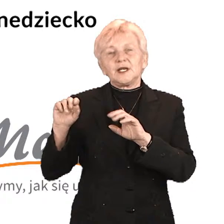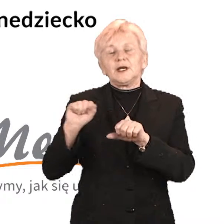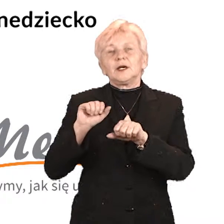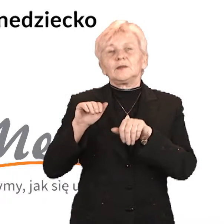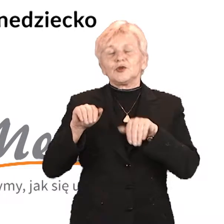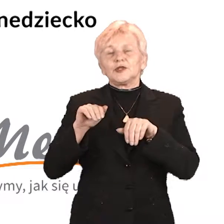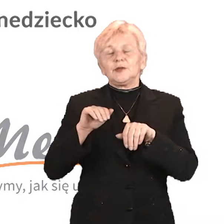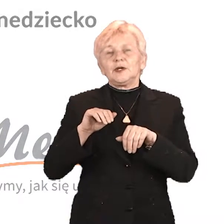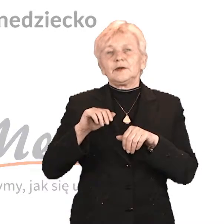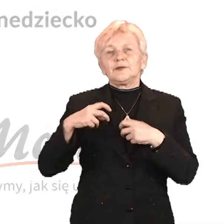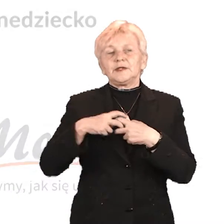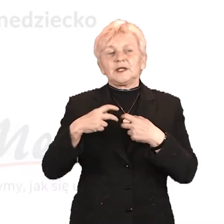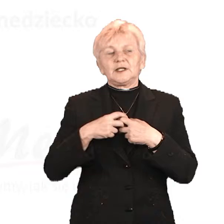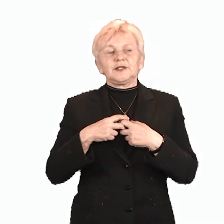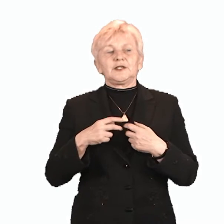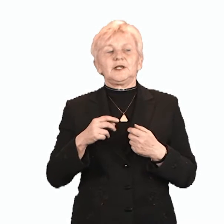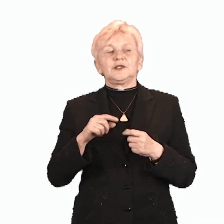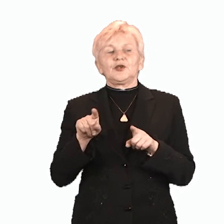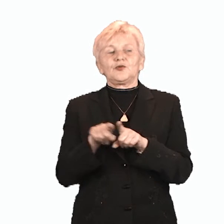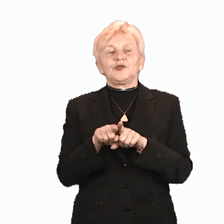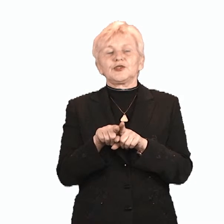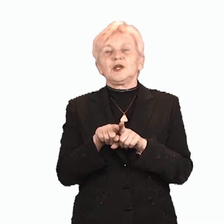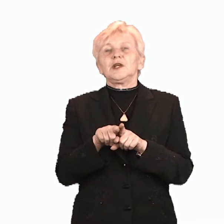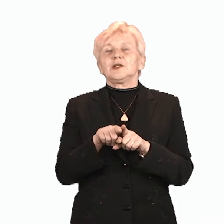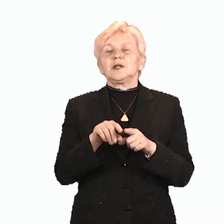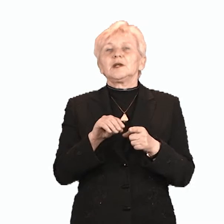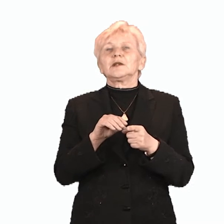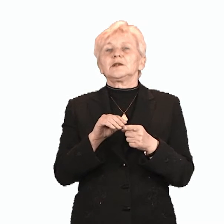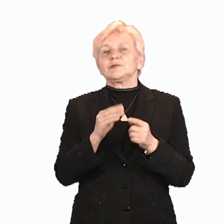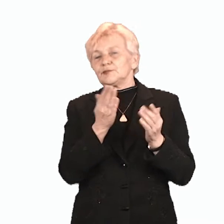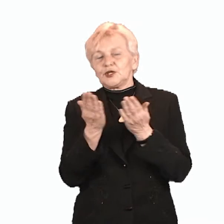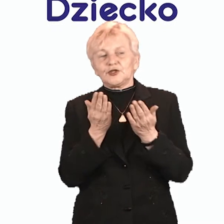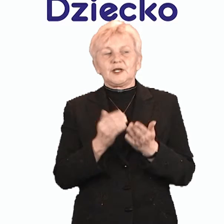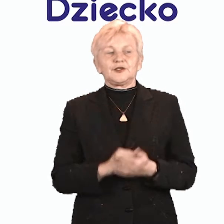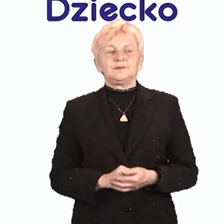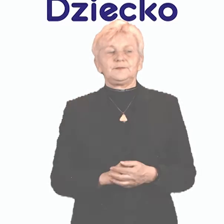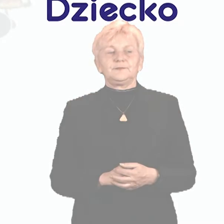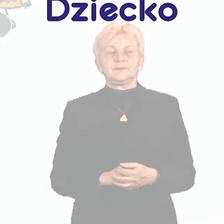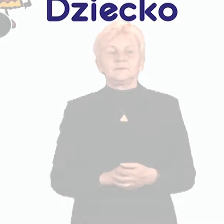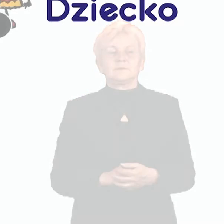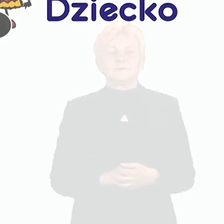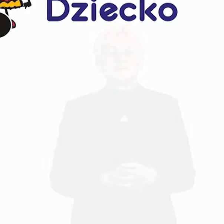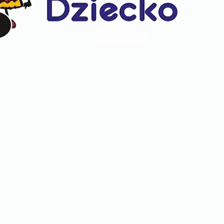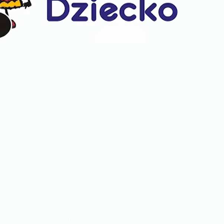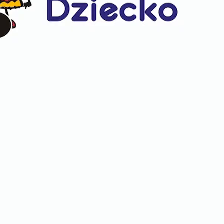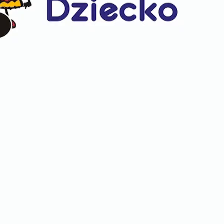strony internetowe kampanii i fanpage. Kampania społeczna Moje Bezpieczne Dziecko.